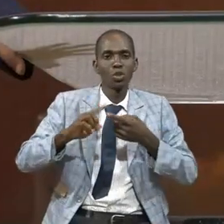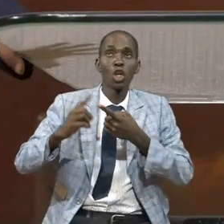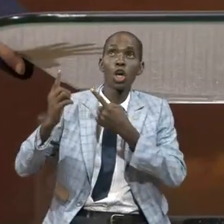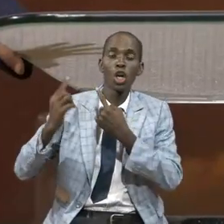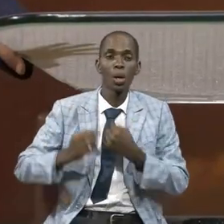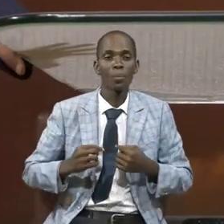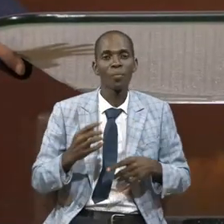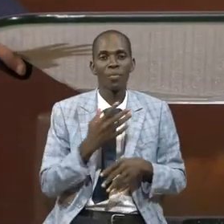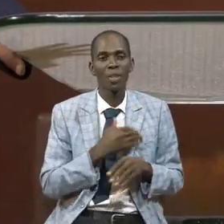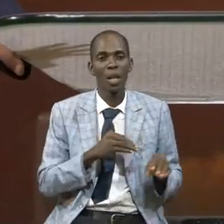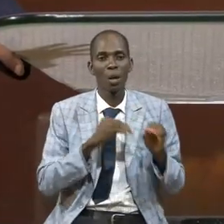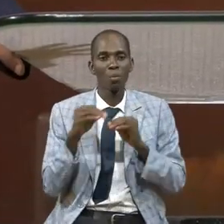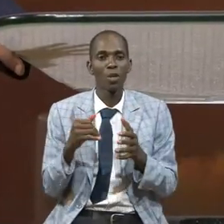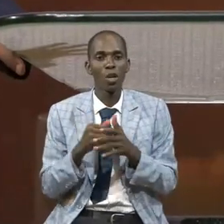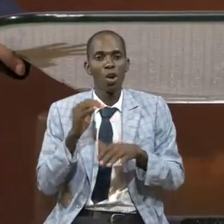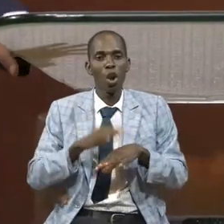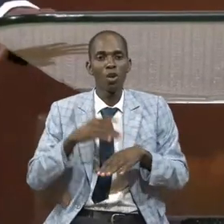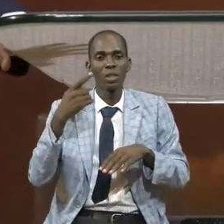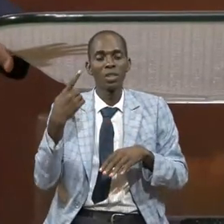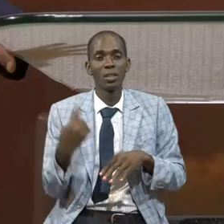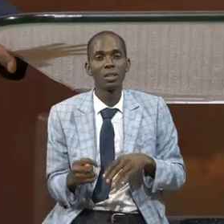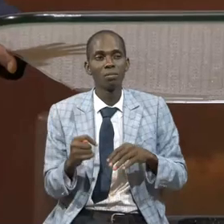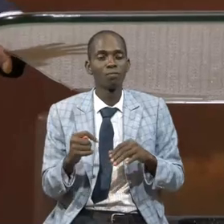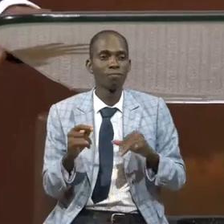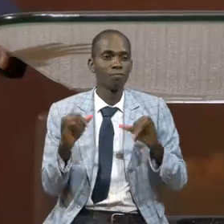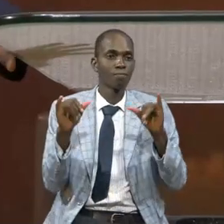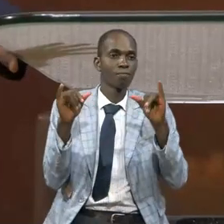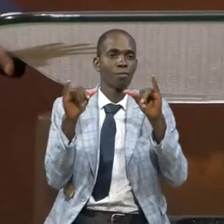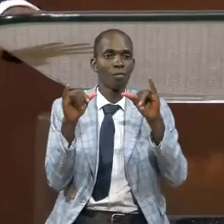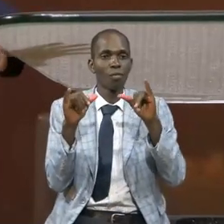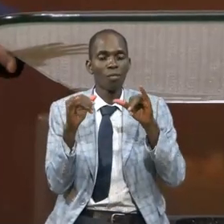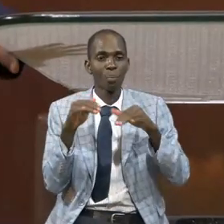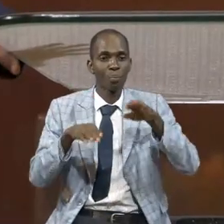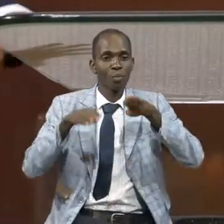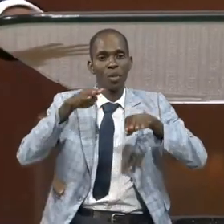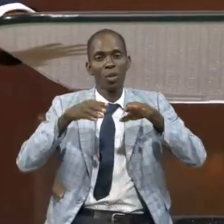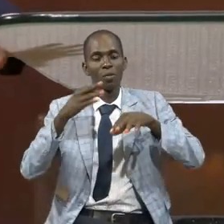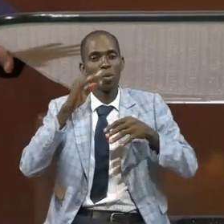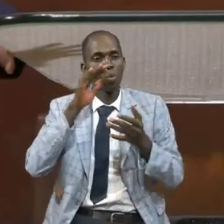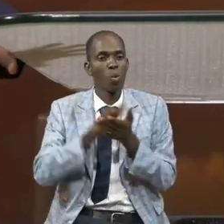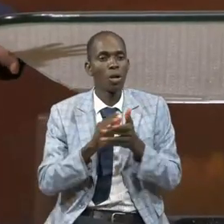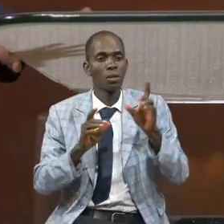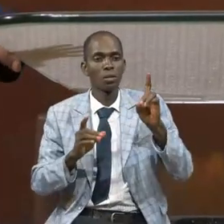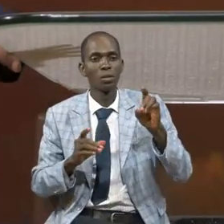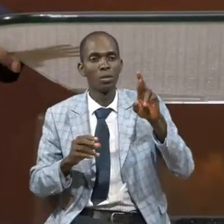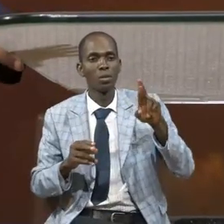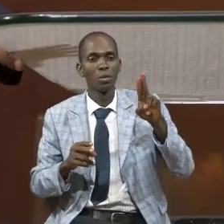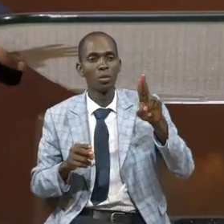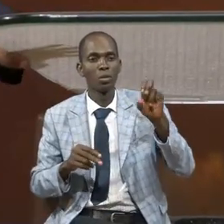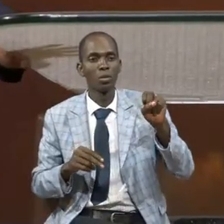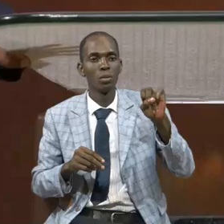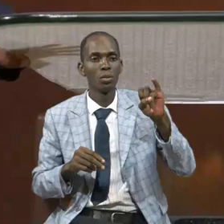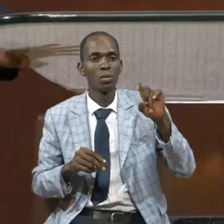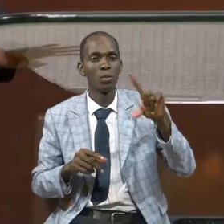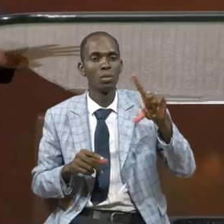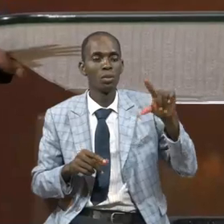du jugement à venir. Il a mis dans la balance. Il a mis à la balance avec sa femme Nusine et les